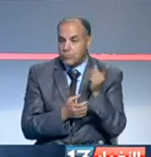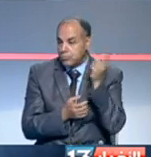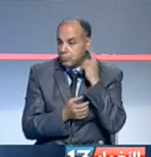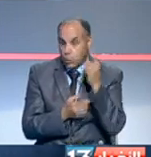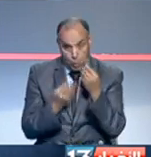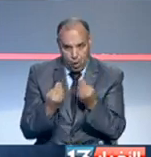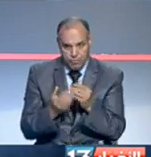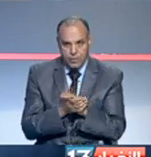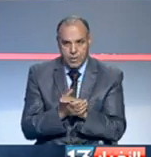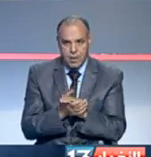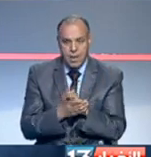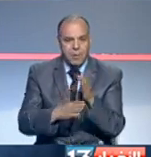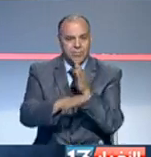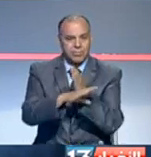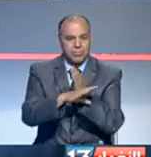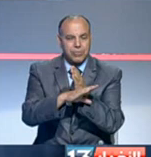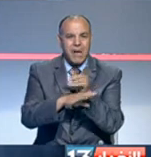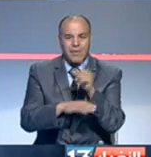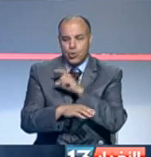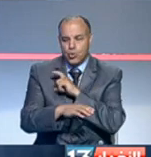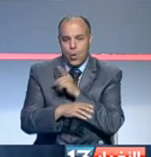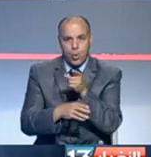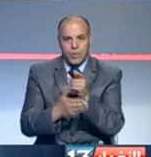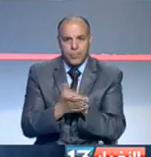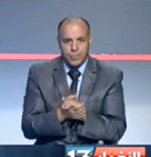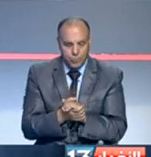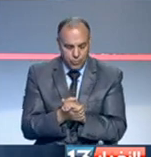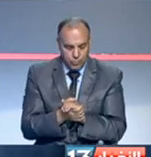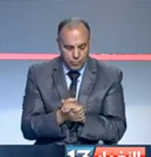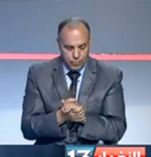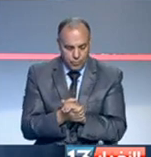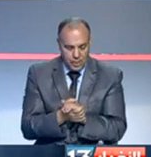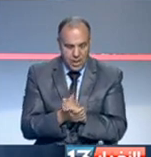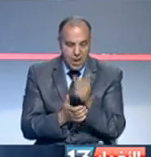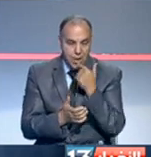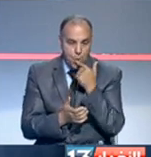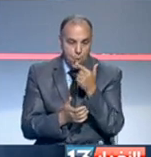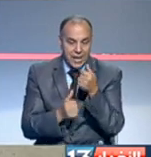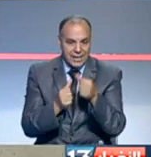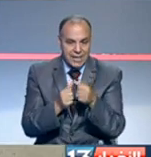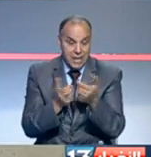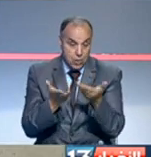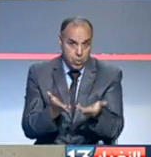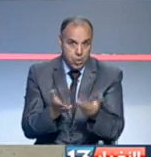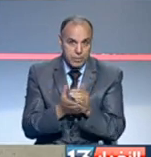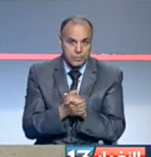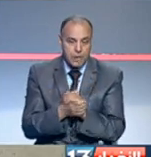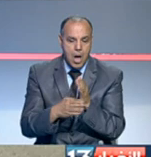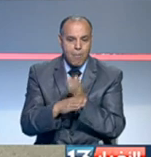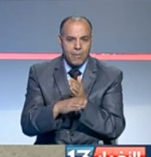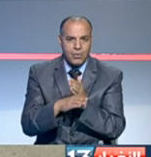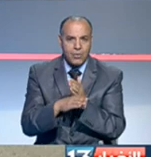نحن الان في مفترق الطرق نعم فقط التذكير نحن الان في مفترق